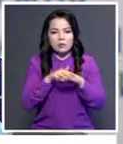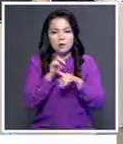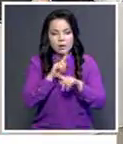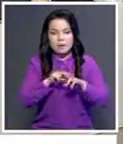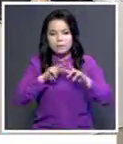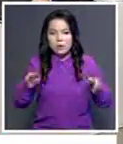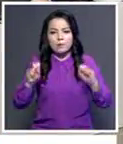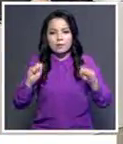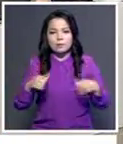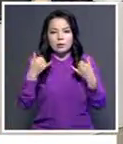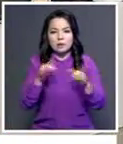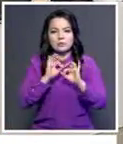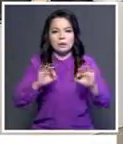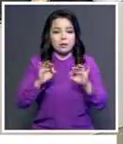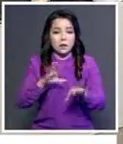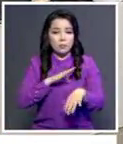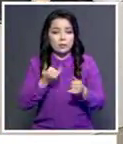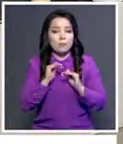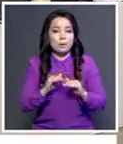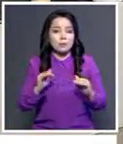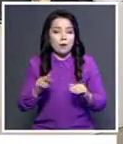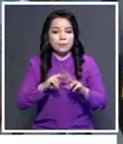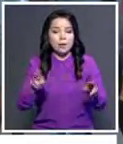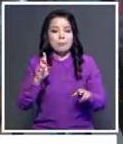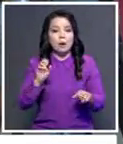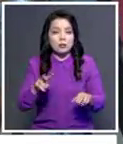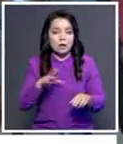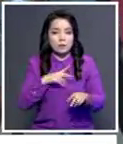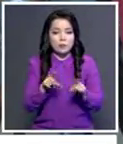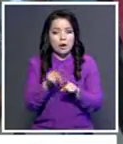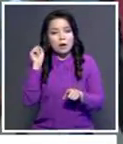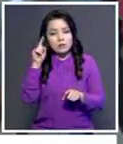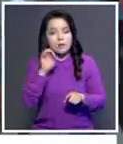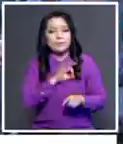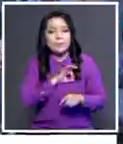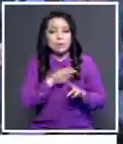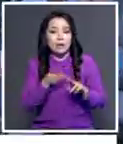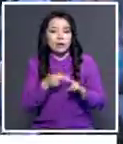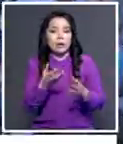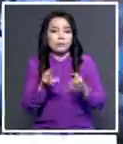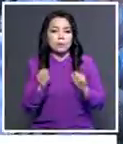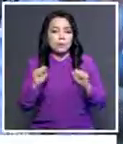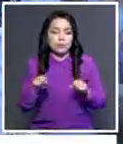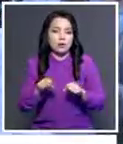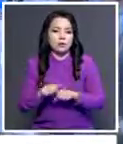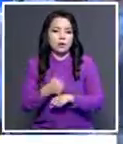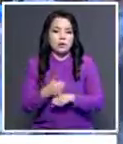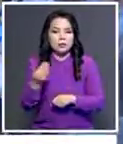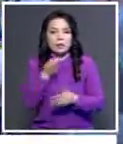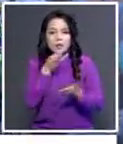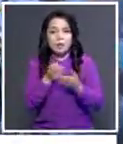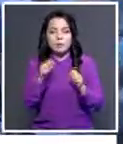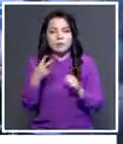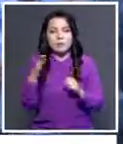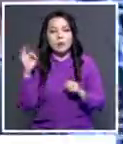тең мүмкіндік жасалатынын жеткізді. Тек балдары бірдей болған жағдайда ғана алтын белгісі барлар басымдыққа ие болады. Былтыр